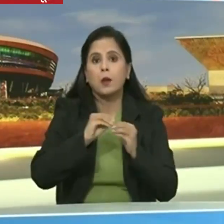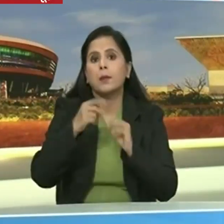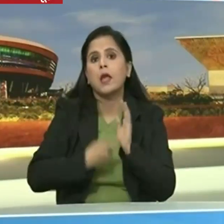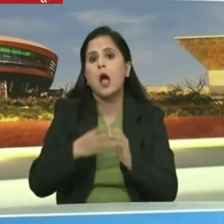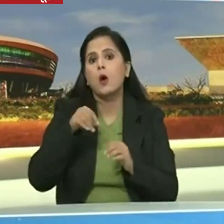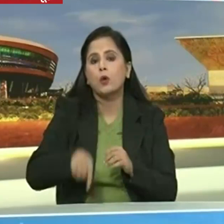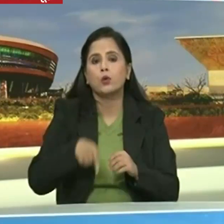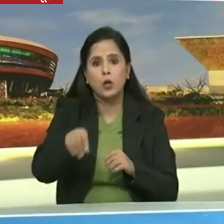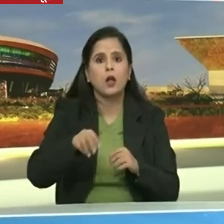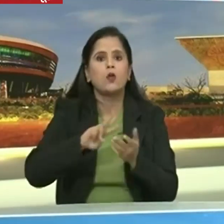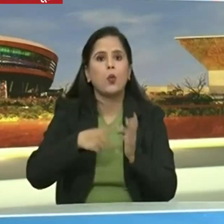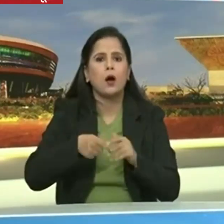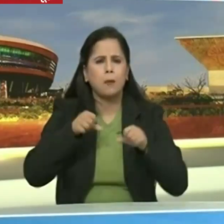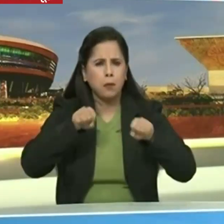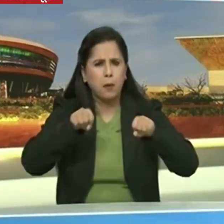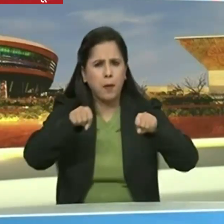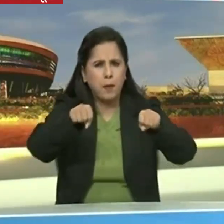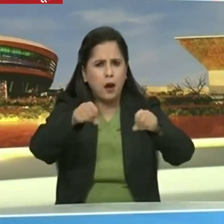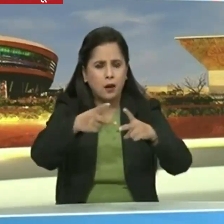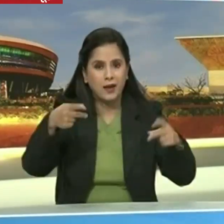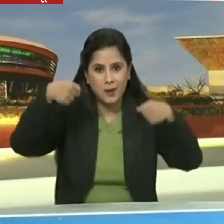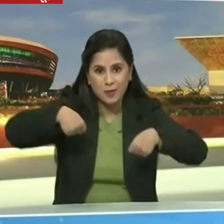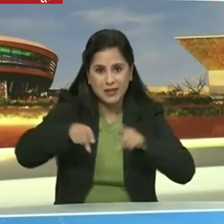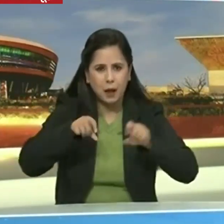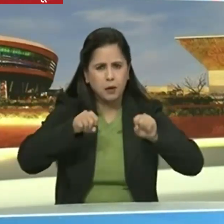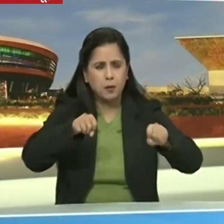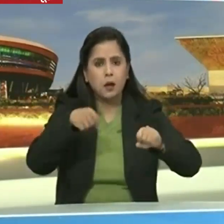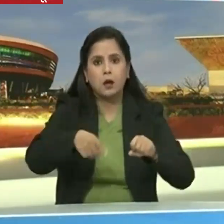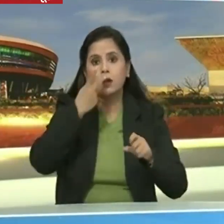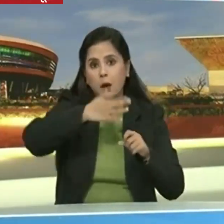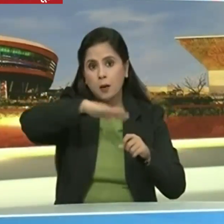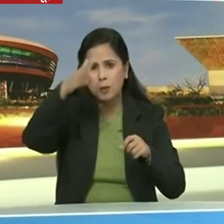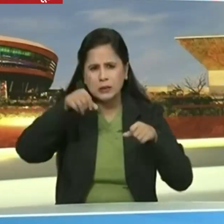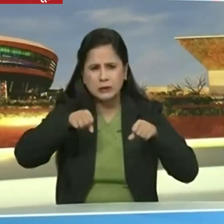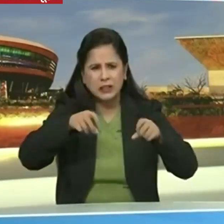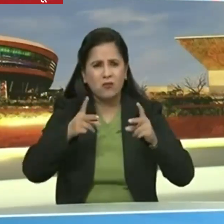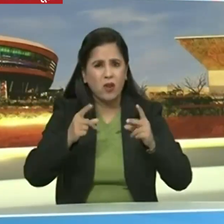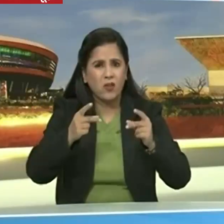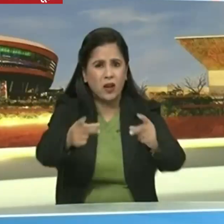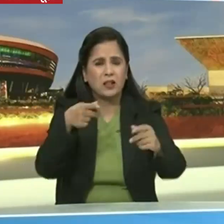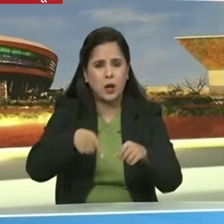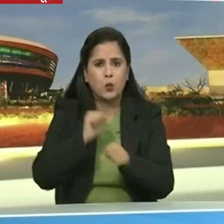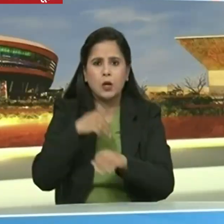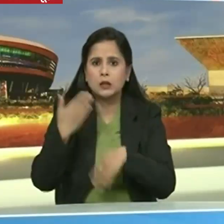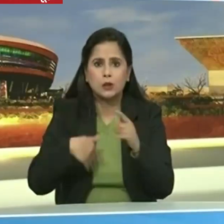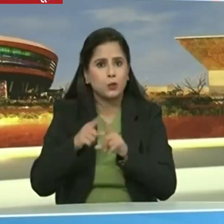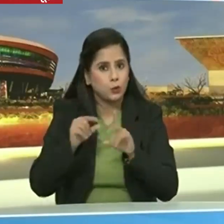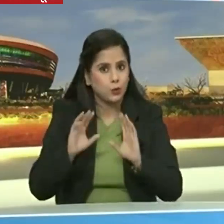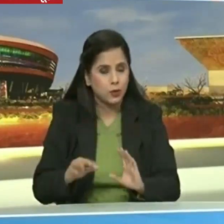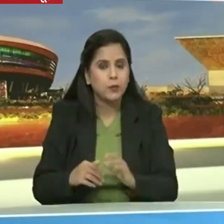कर्मी वर्टिकल ड्रिलिंग के लिए मशीनों को पहाड़ी की चोटी तक शीघ्रता से पहुंचाने के लिए काम कर रहे हैं।